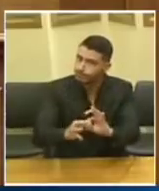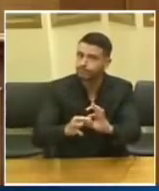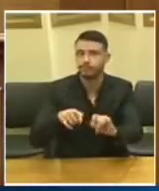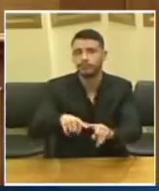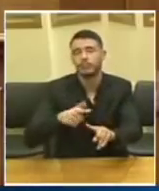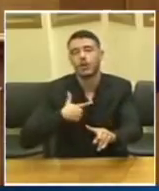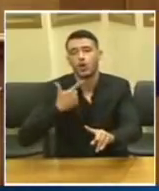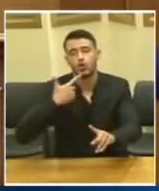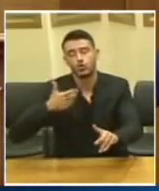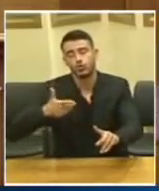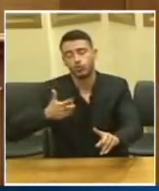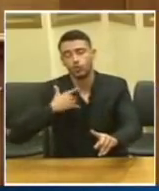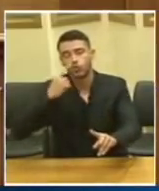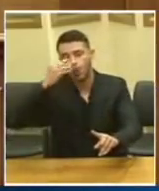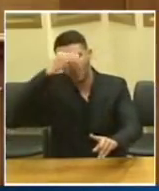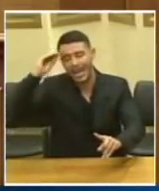Αλλά μας είπε